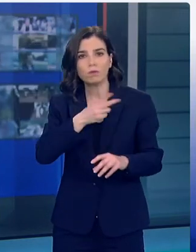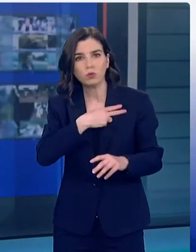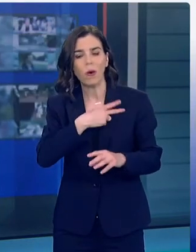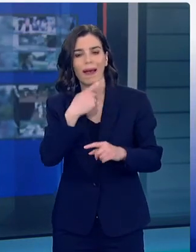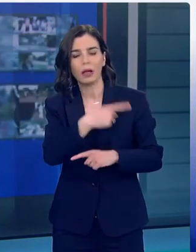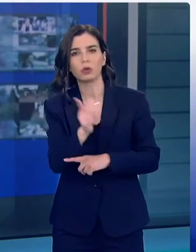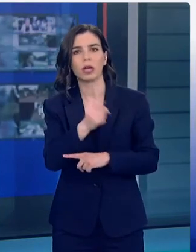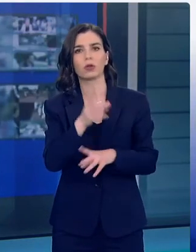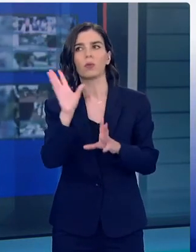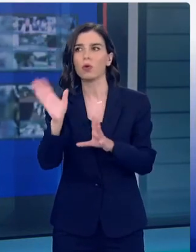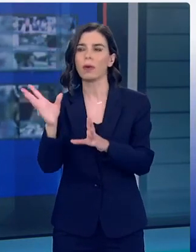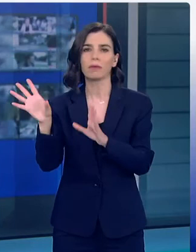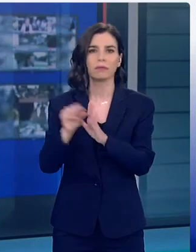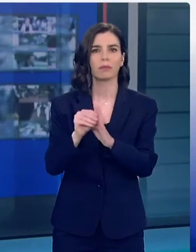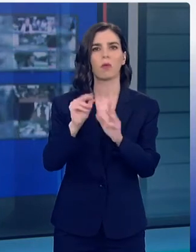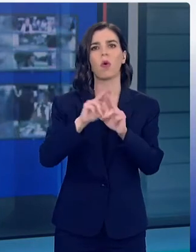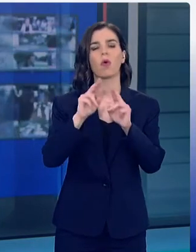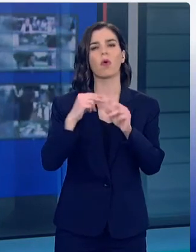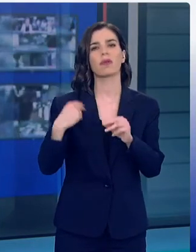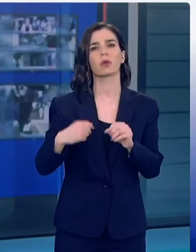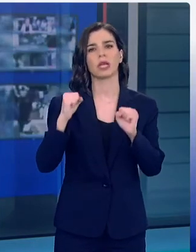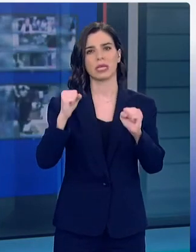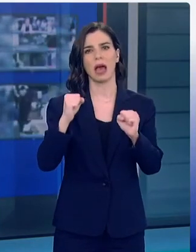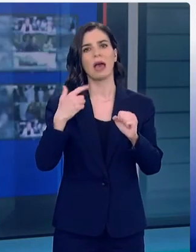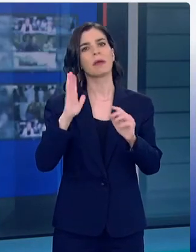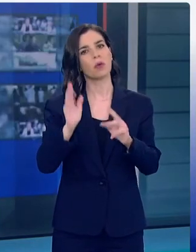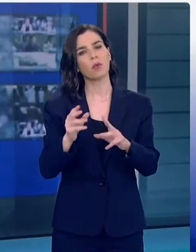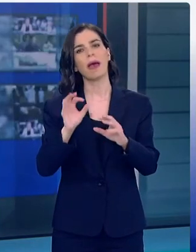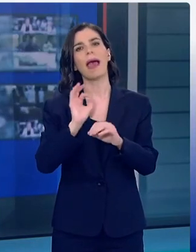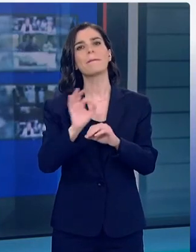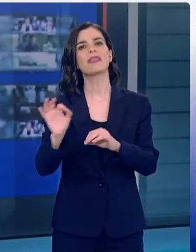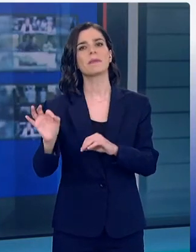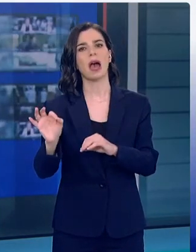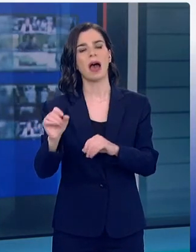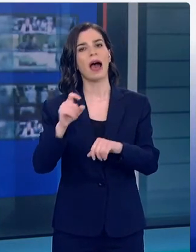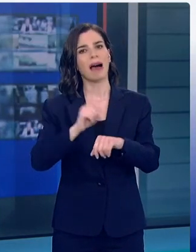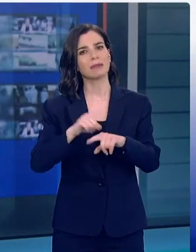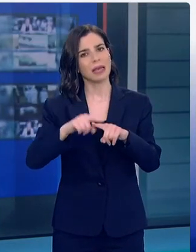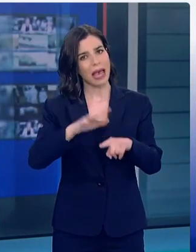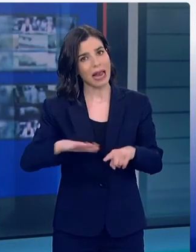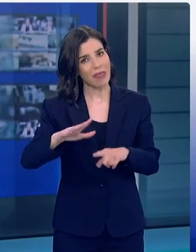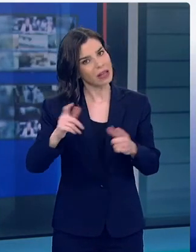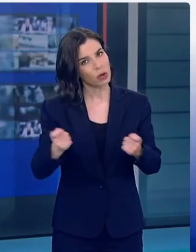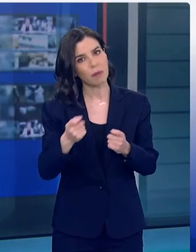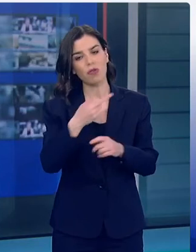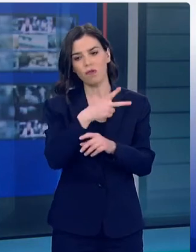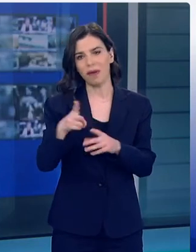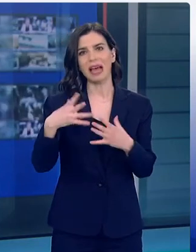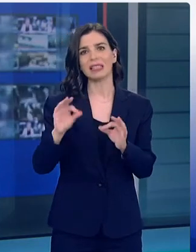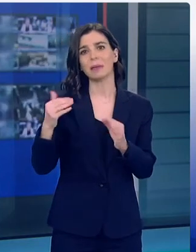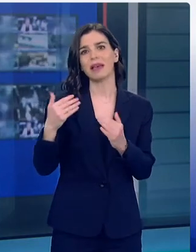μπορούμε να χρησιμοποιήσουμε για δημόσια υγεία και θα κάνουμε τις πρώτες μας επιδημιολογικές έρευνες. Τρέχουν κάποιες ήδη στην Ελλάδα, το ξανατονίζω, εδώ και